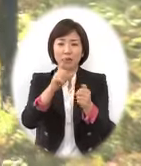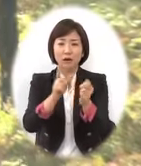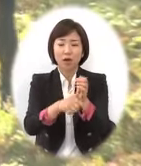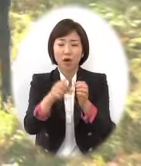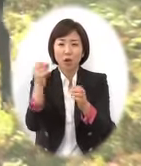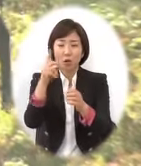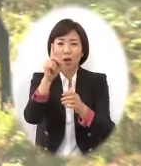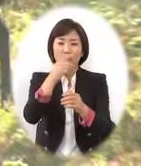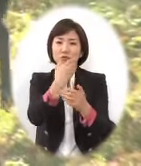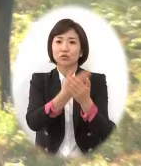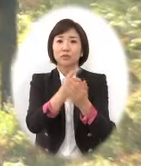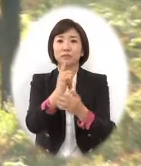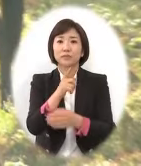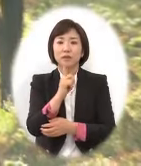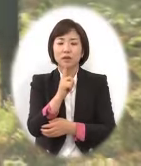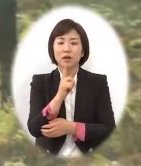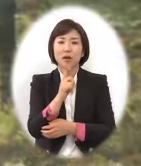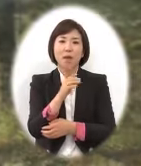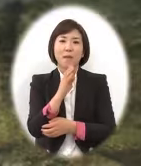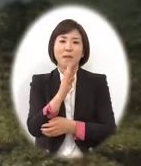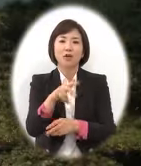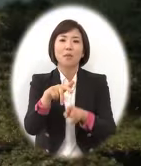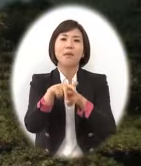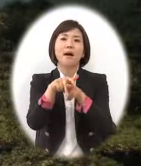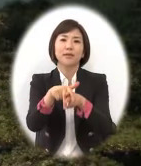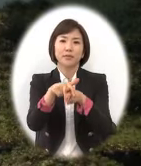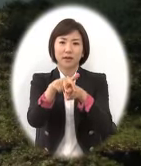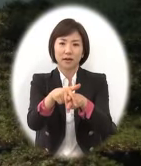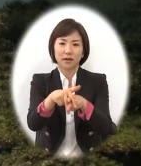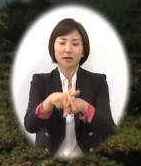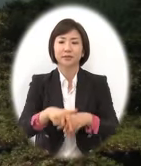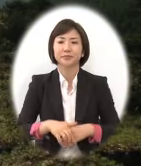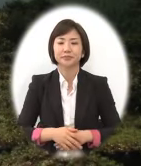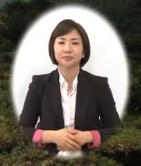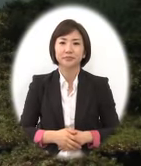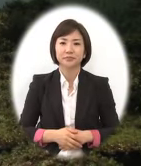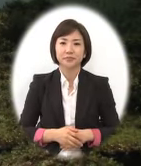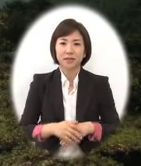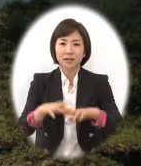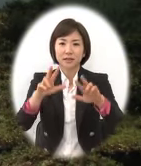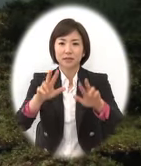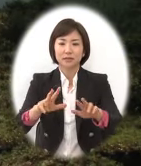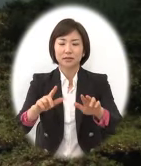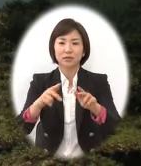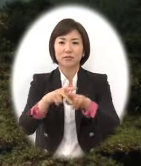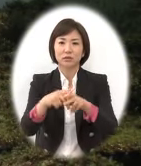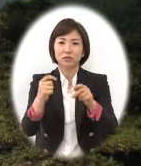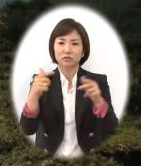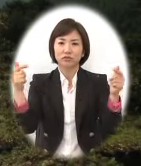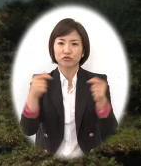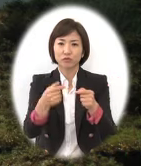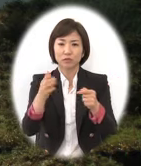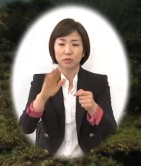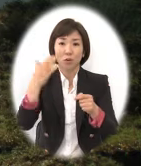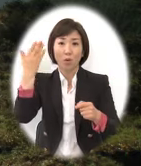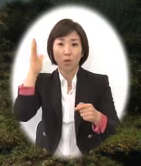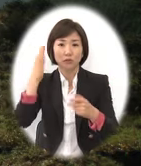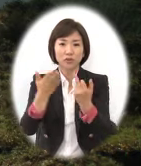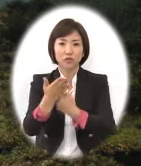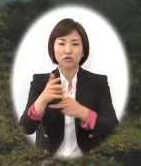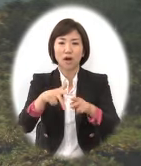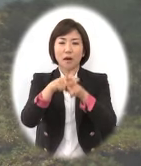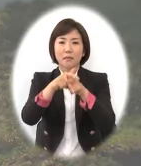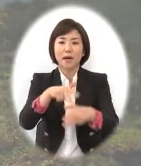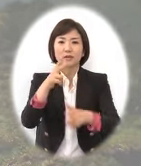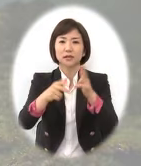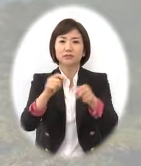하나의 키워드가 있습니다. 바로 말입니다. 지금은 다소 줄어들었지만 최근 제주가